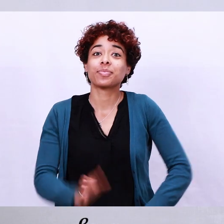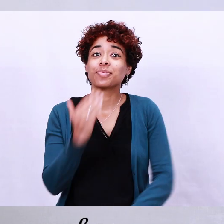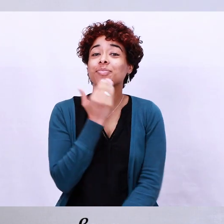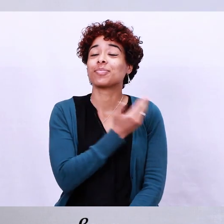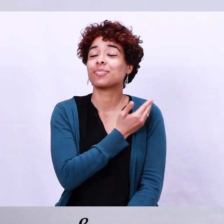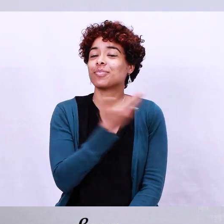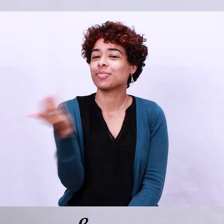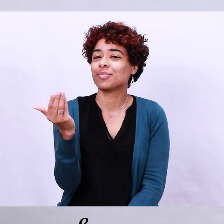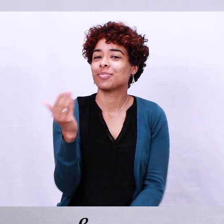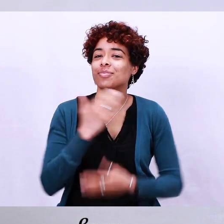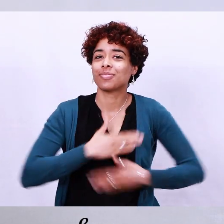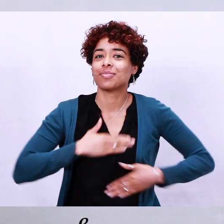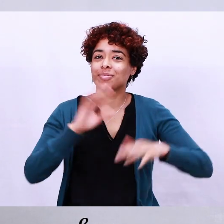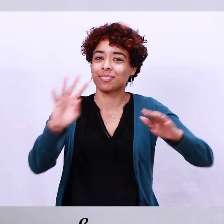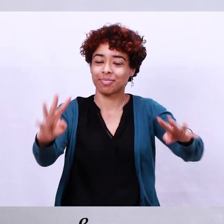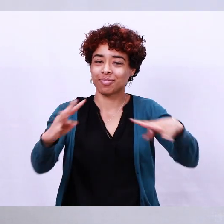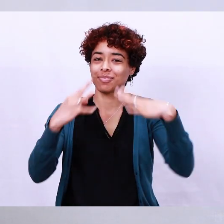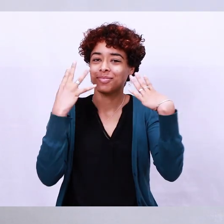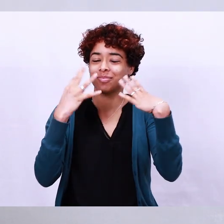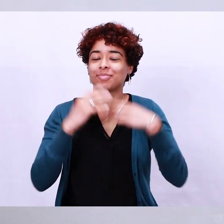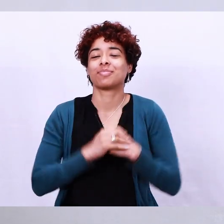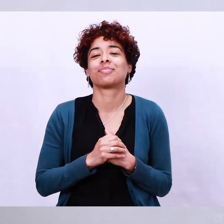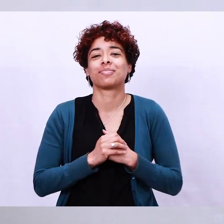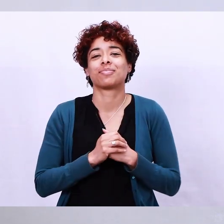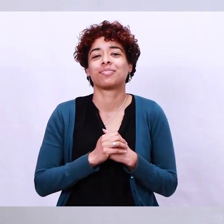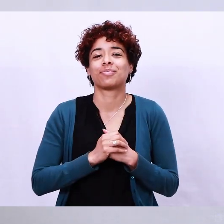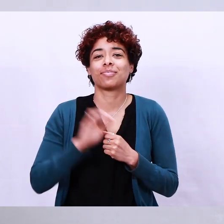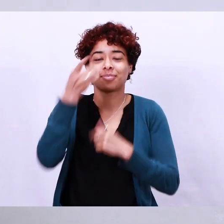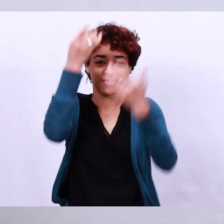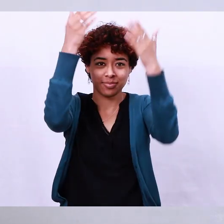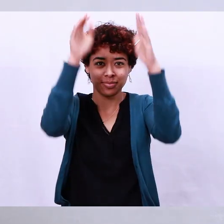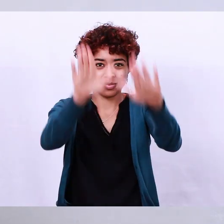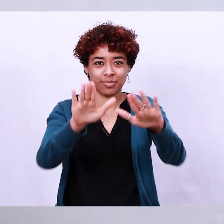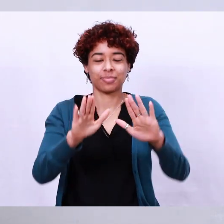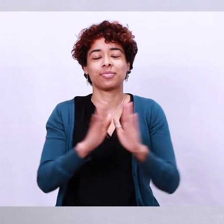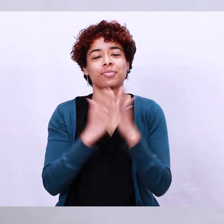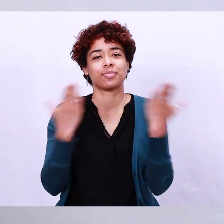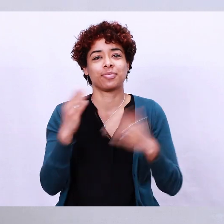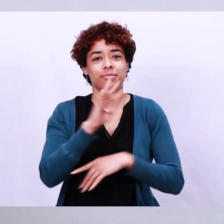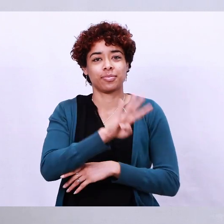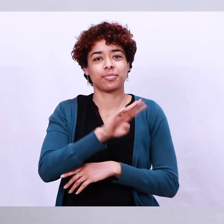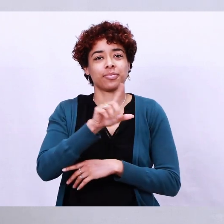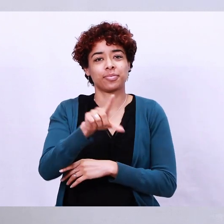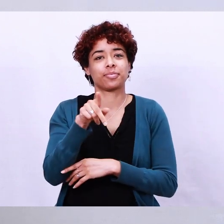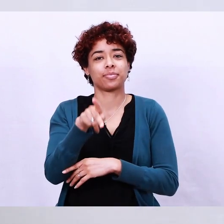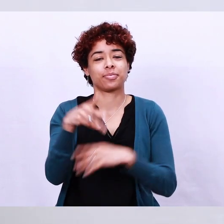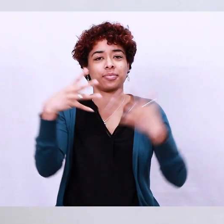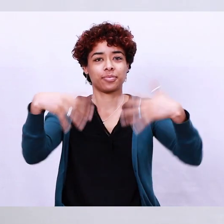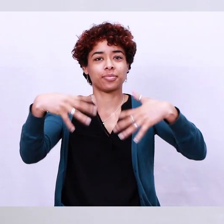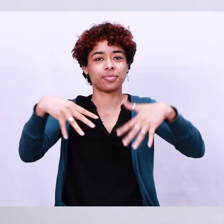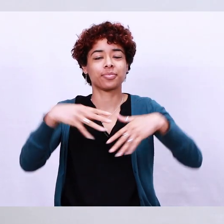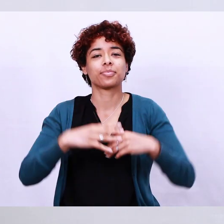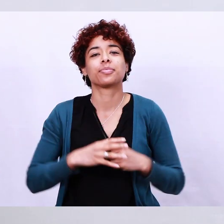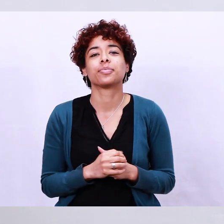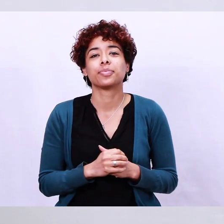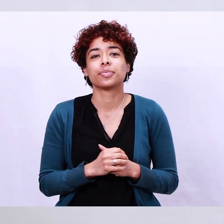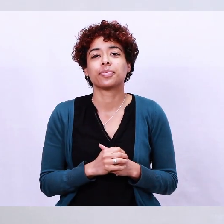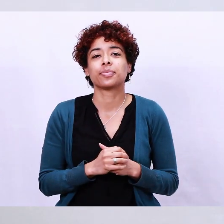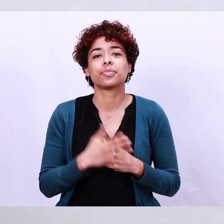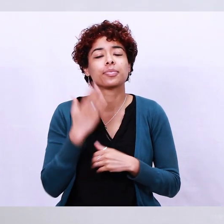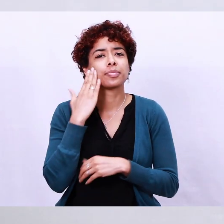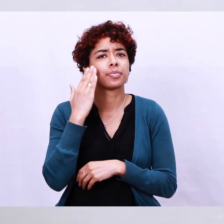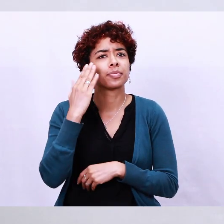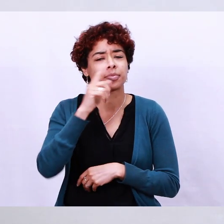Bonjour à tous et à toutes, content de vous retrouver en cette fin de semaine, que Dieu vous bénisse. Genèse 42, verset 19. Si vous